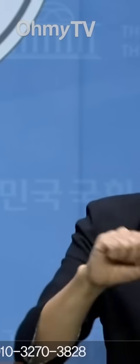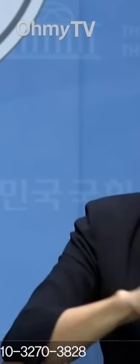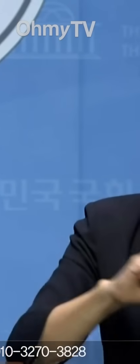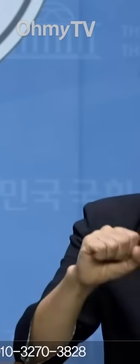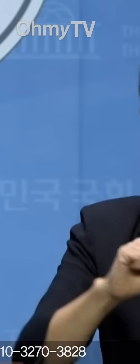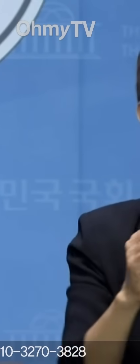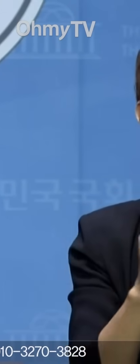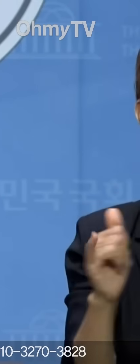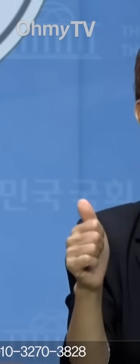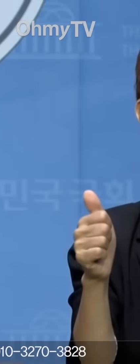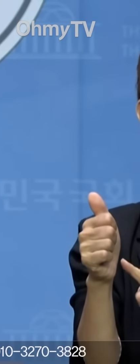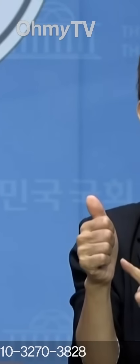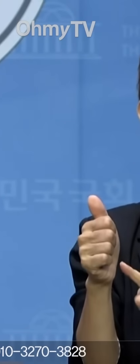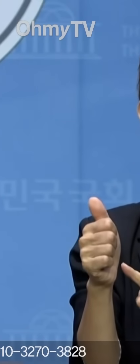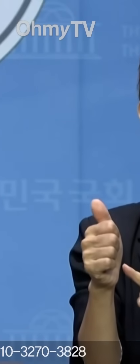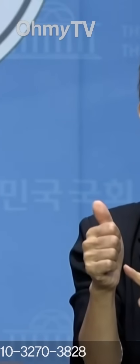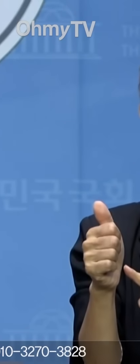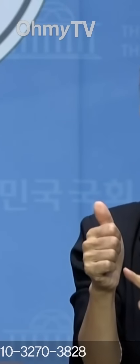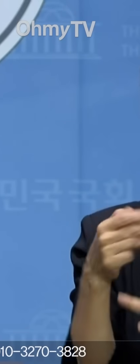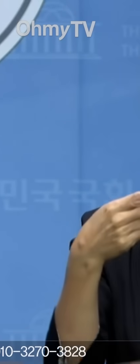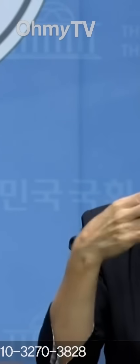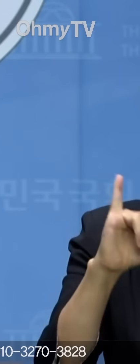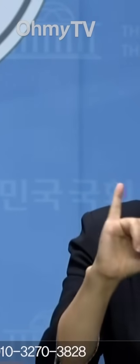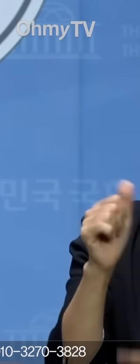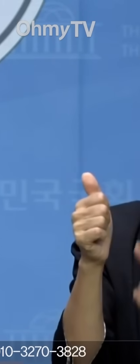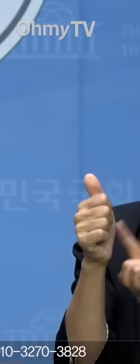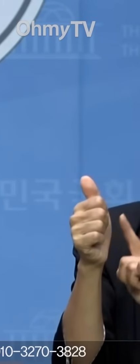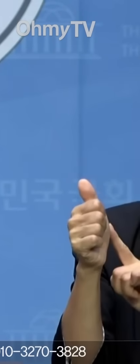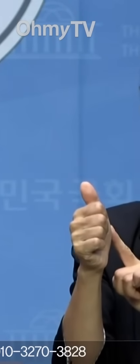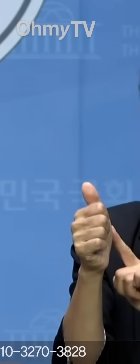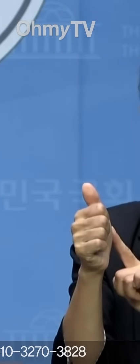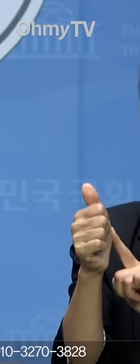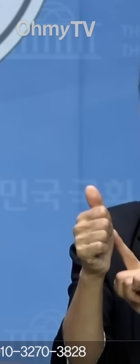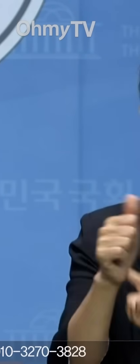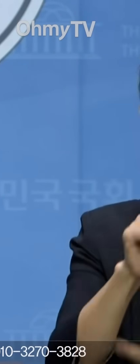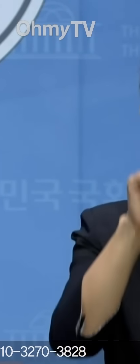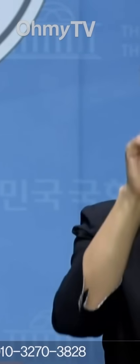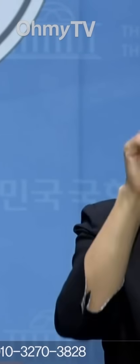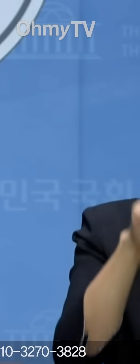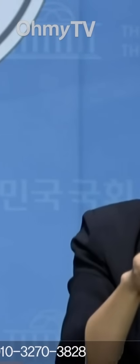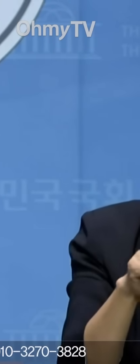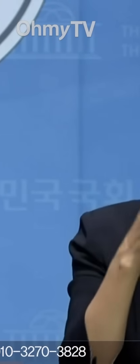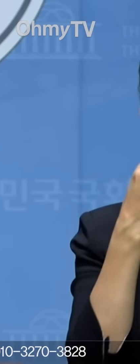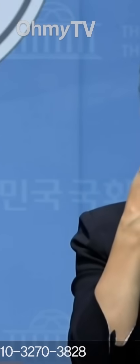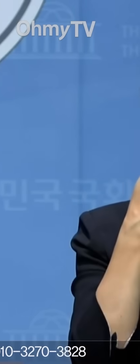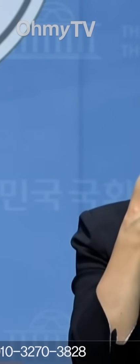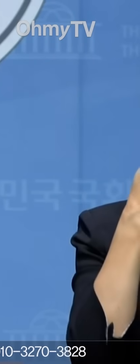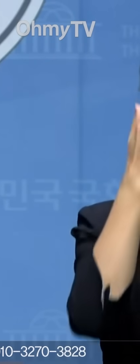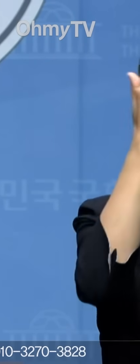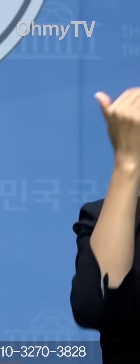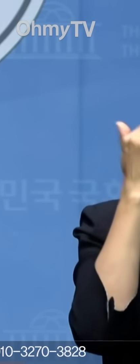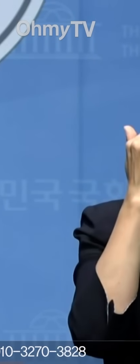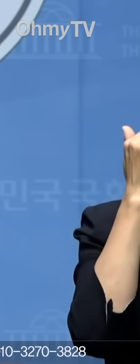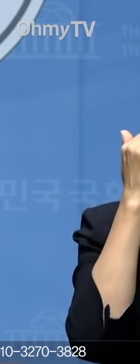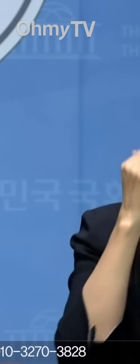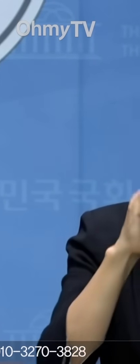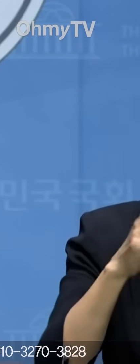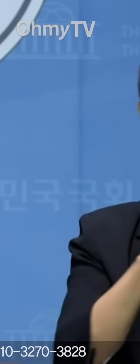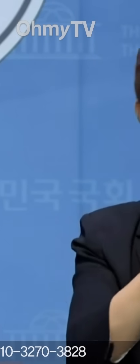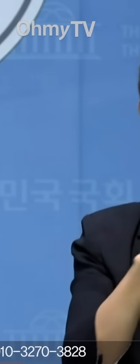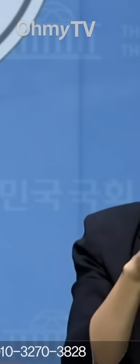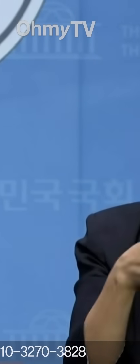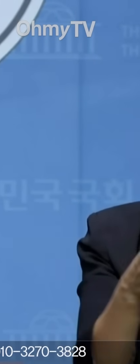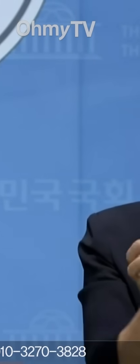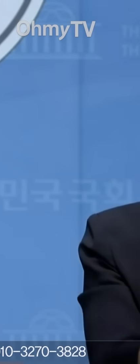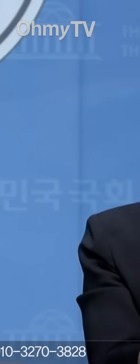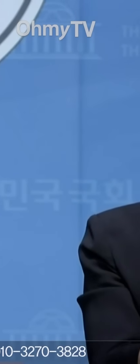활동하는 사람입니다. 리호남은 유엔, 미국, 한국 국정원의